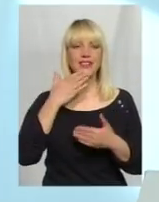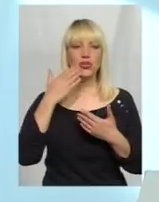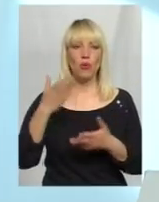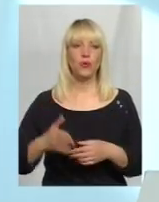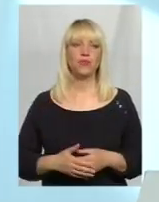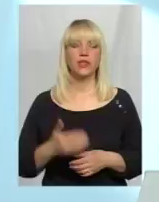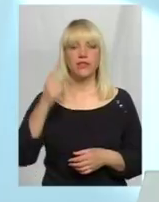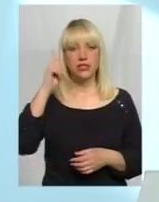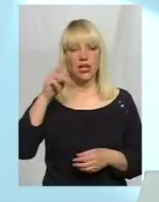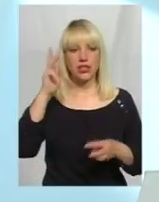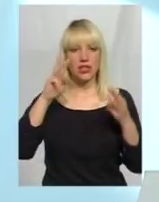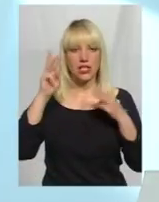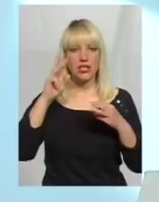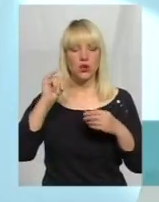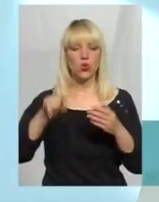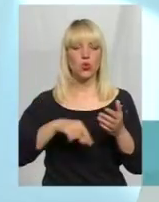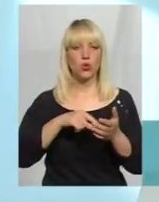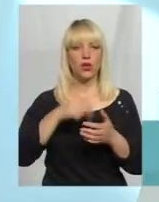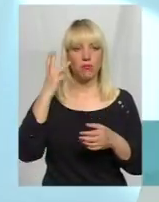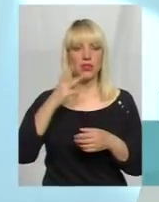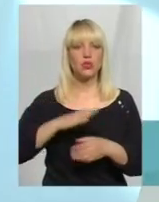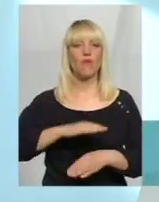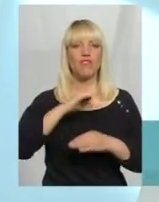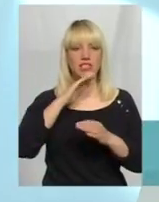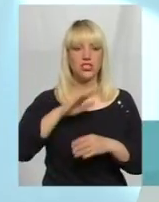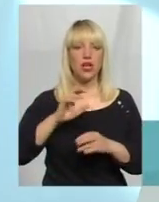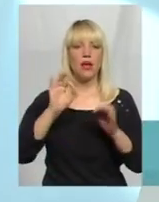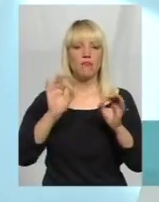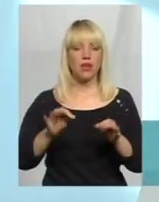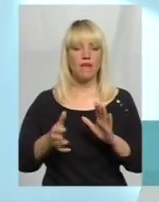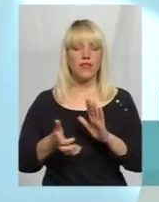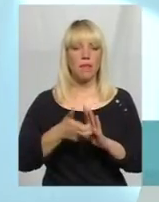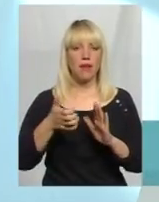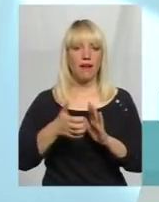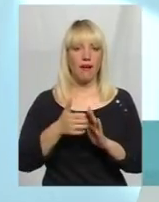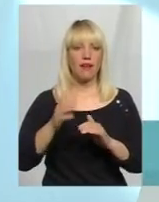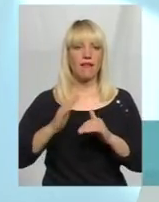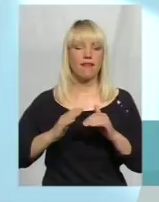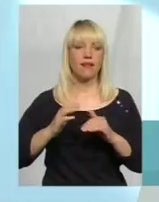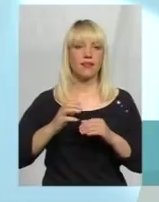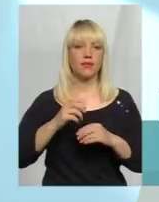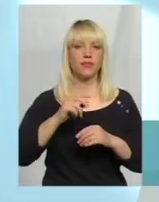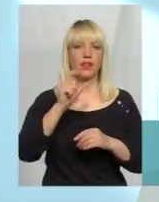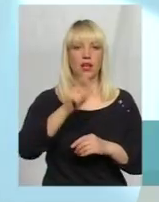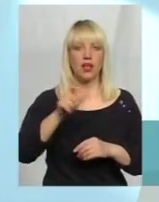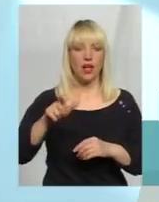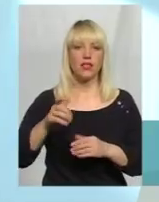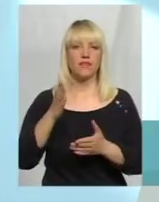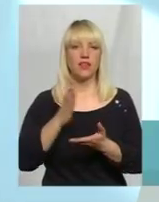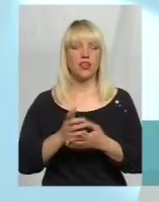дизайнерів в Хмельницькому, слава Богу, вистачає. Правда, брак кадрів завжди є, тому що в силу того, що